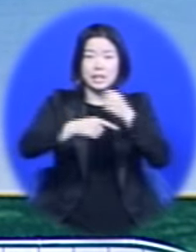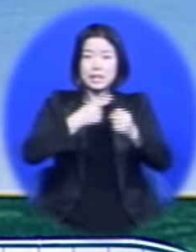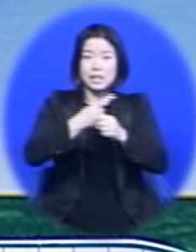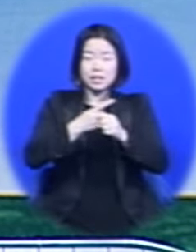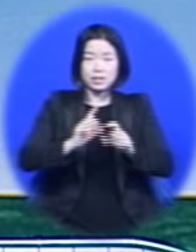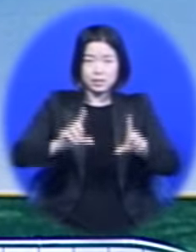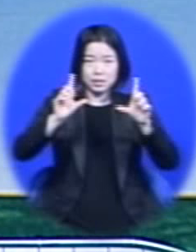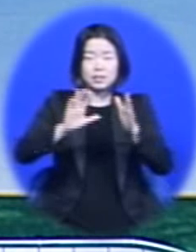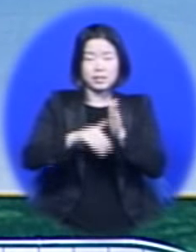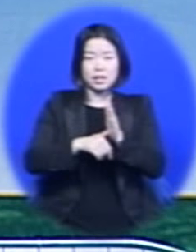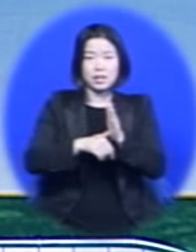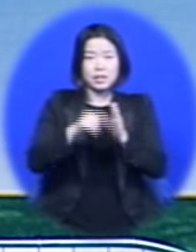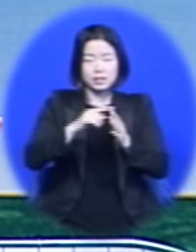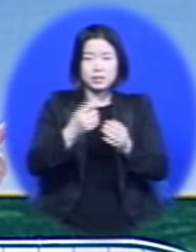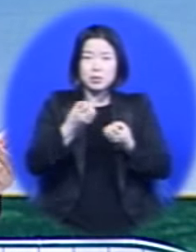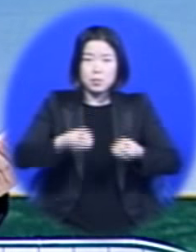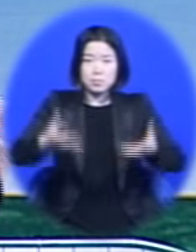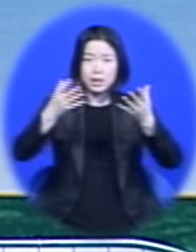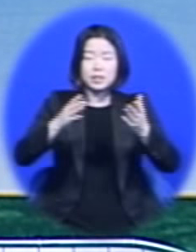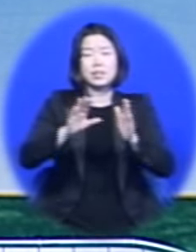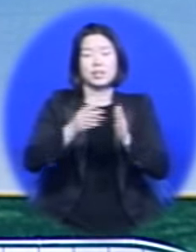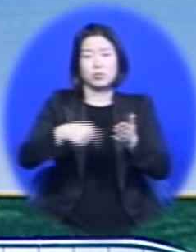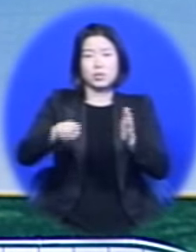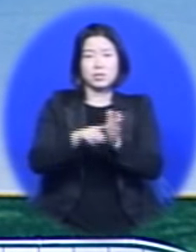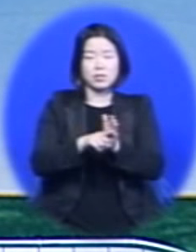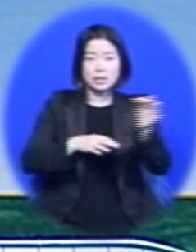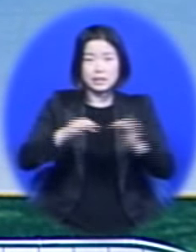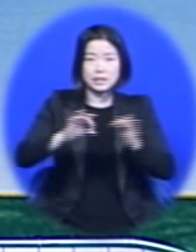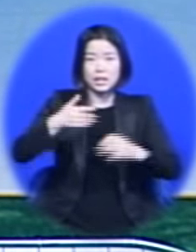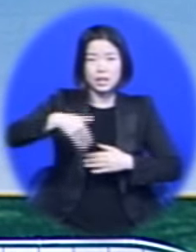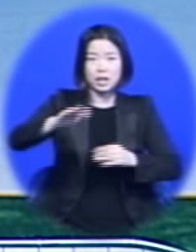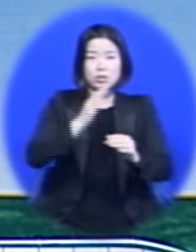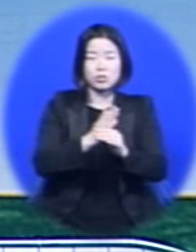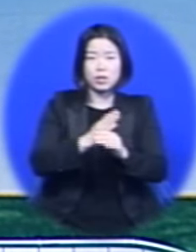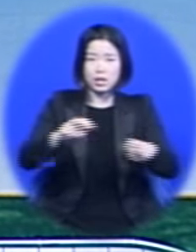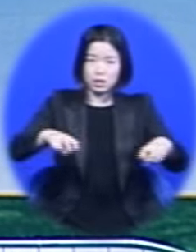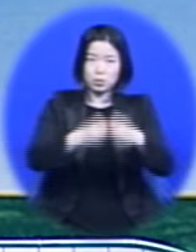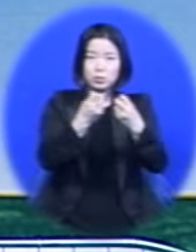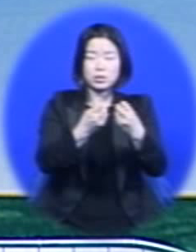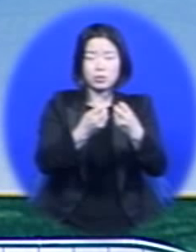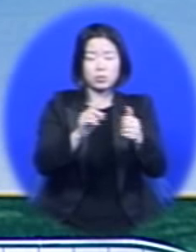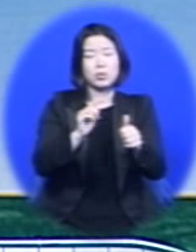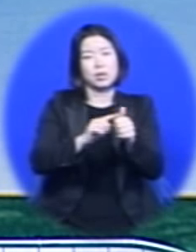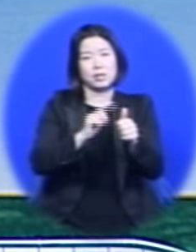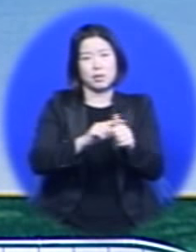아들 돌을 기념하는 파티를 하기로 했는데 장을 보러 가는 길에 교통사고로 그만 남편이